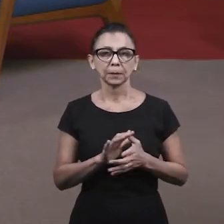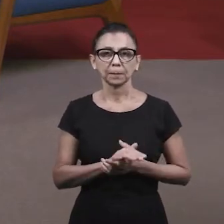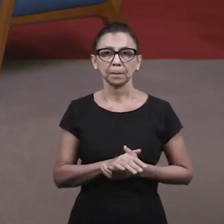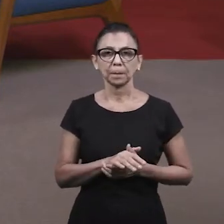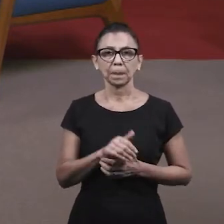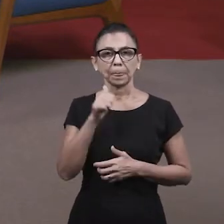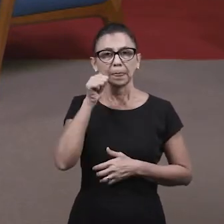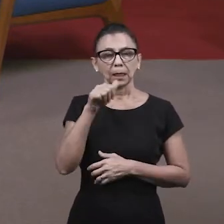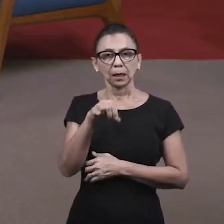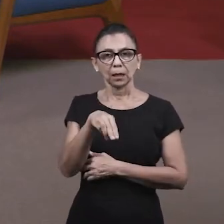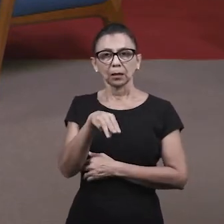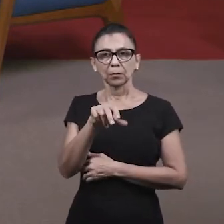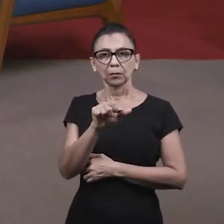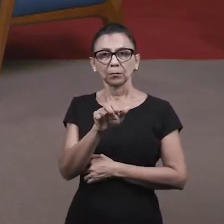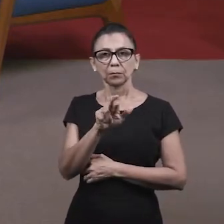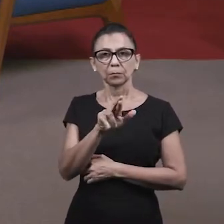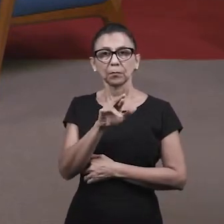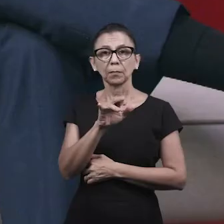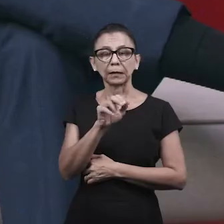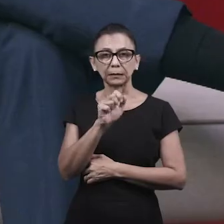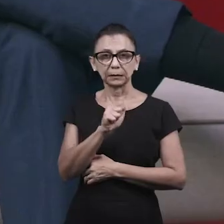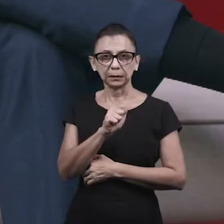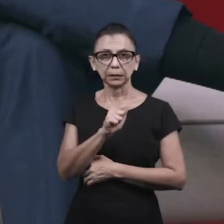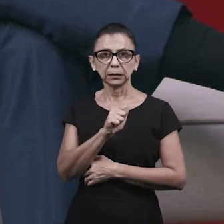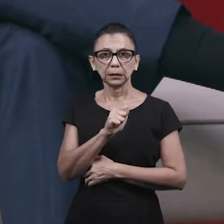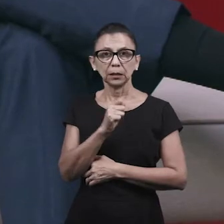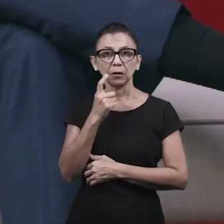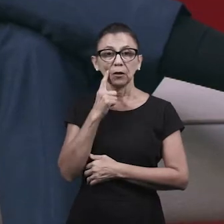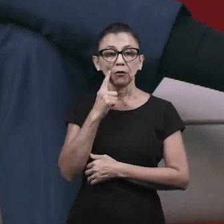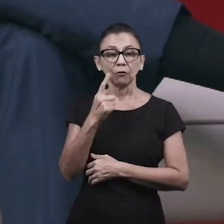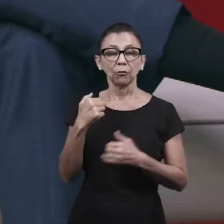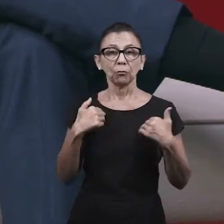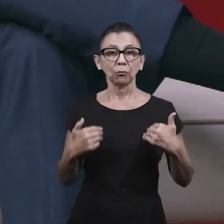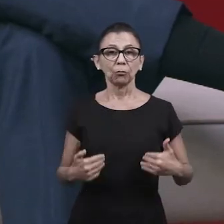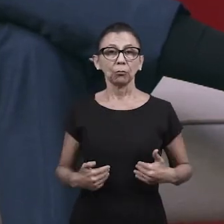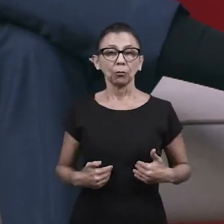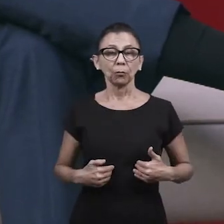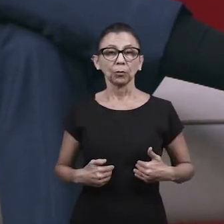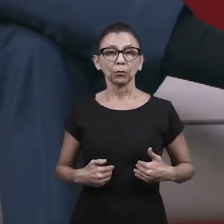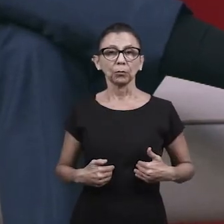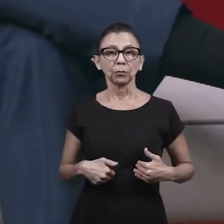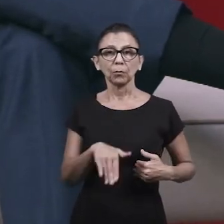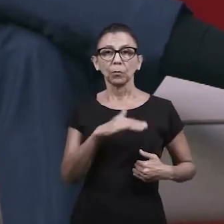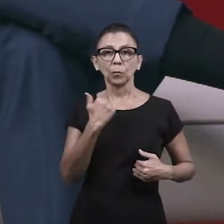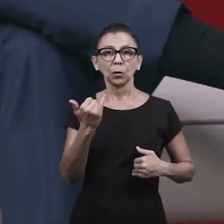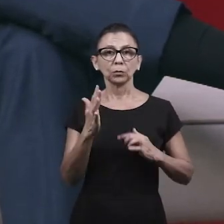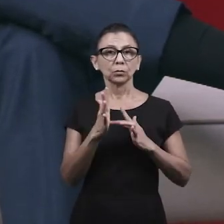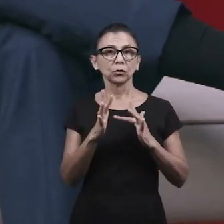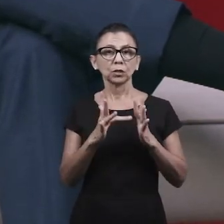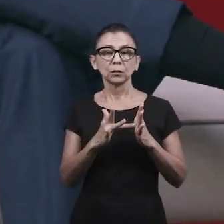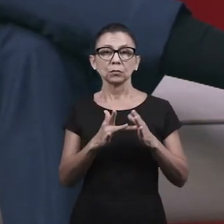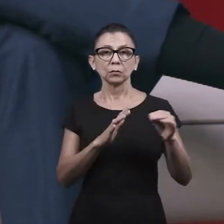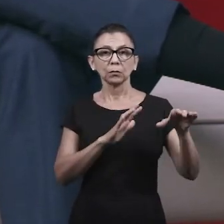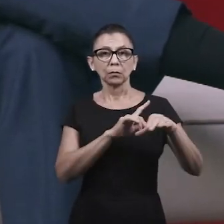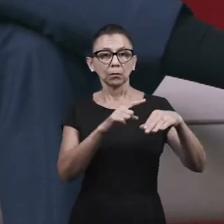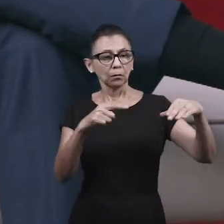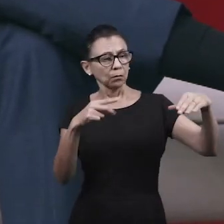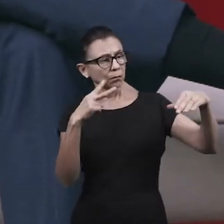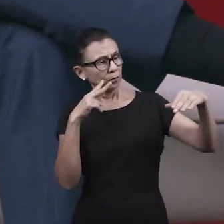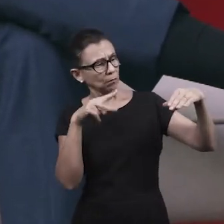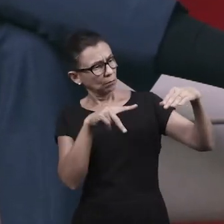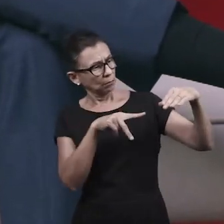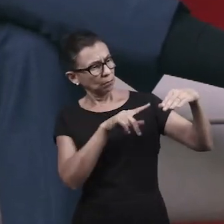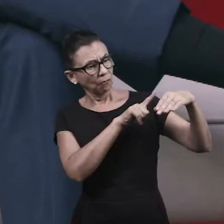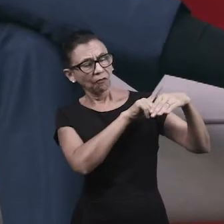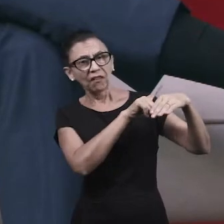Maria, à ce moment-là, elle avait vu le corps, elle a vu que le corps n'était plus